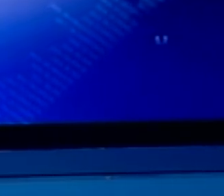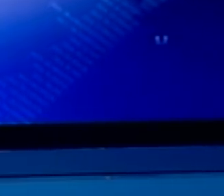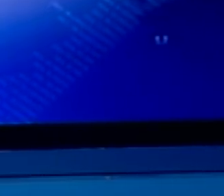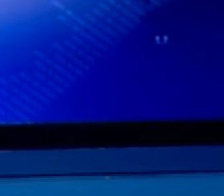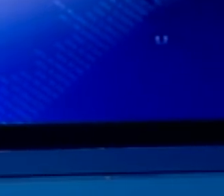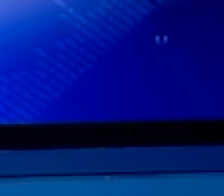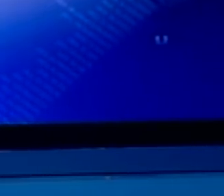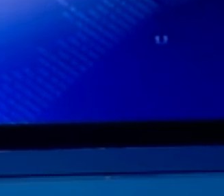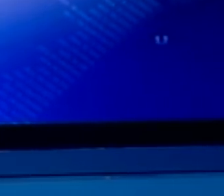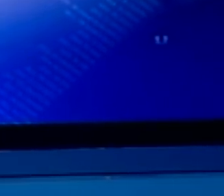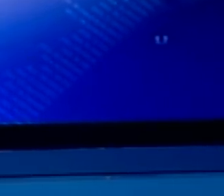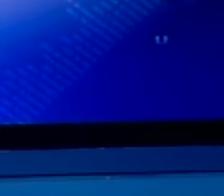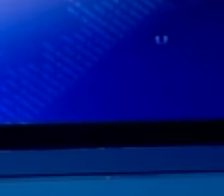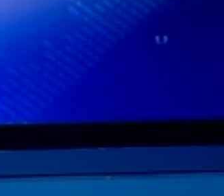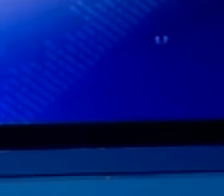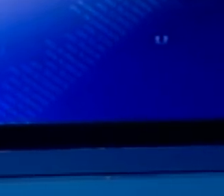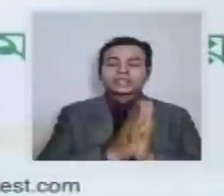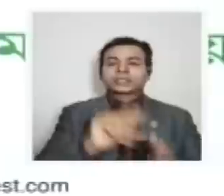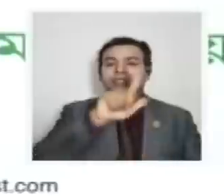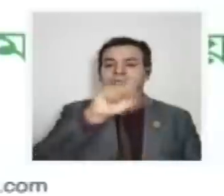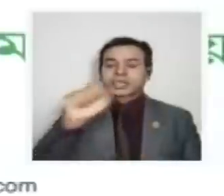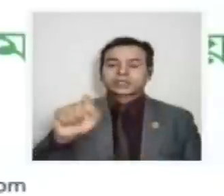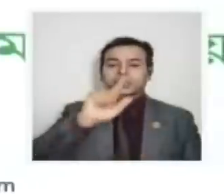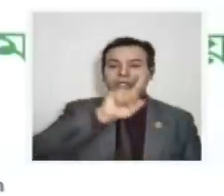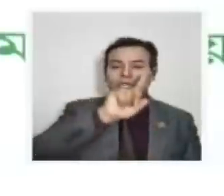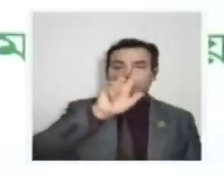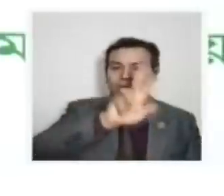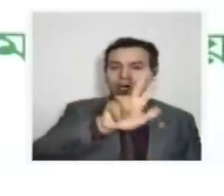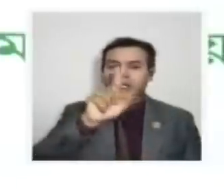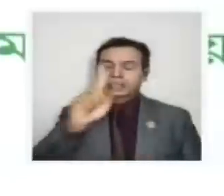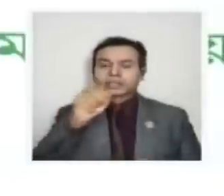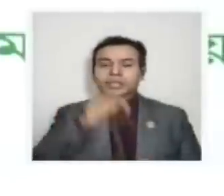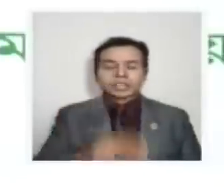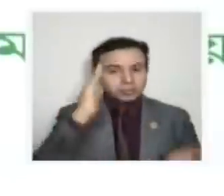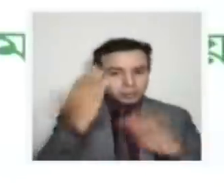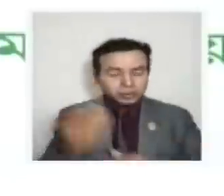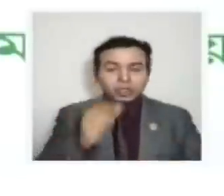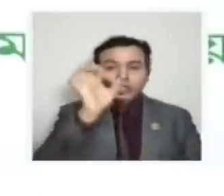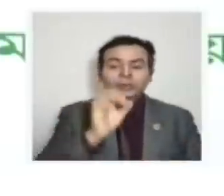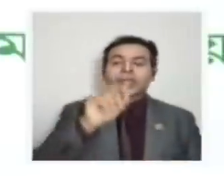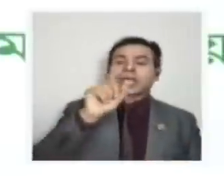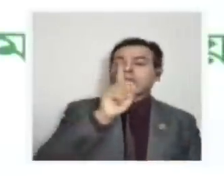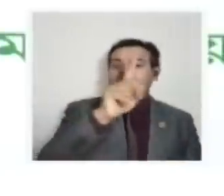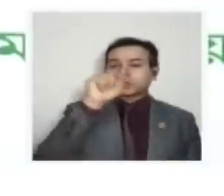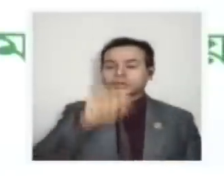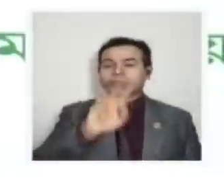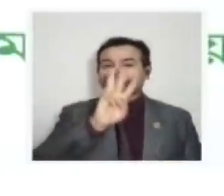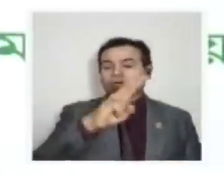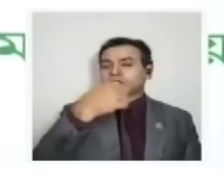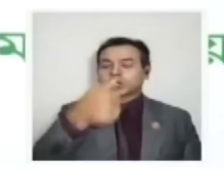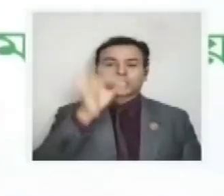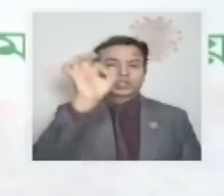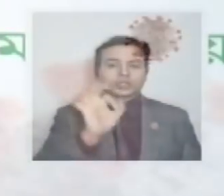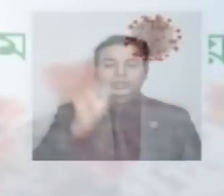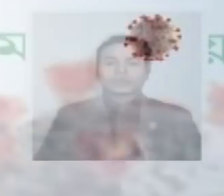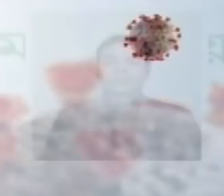57,563 জন। আরও জানাচ্ছেন ইকরামুল হক সায়েম। 24 ঘন্টায় মৃত্যুবরণ করেছেন 35 জন। কমছে না করোনার আঘাত, দীর্ঘ হচ্ছে